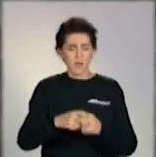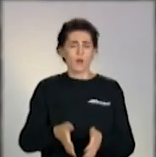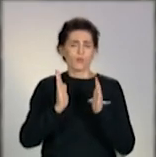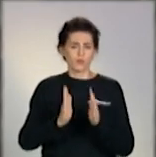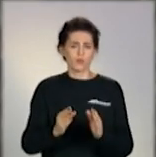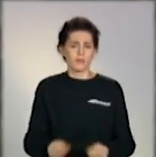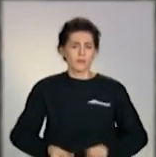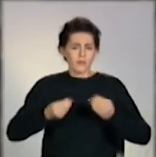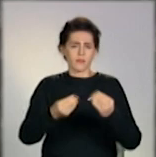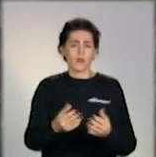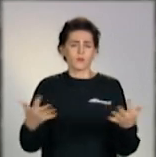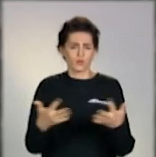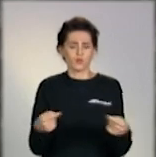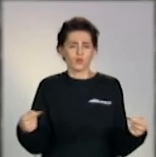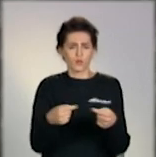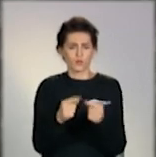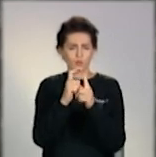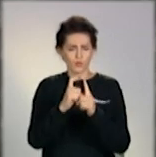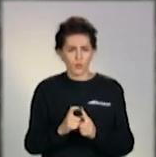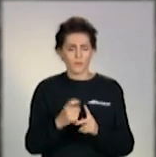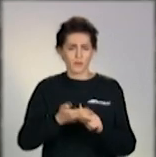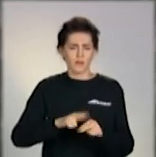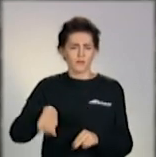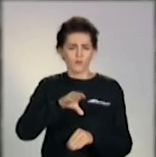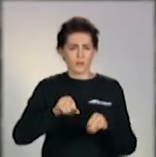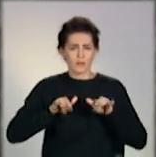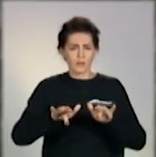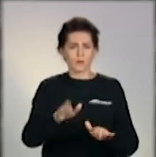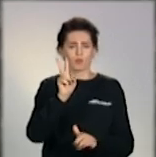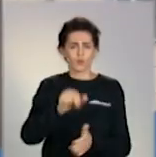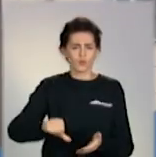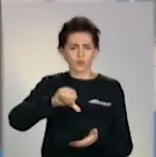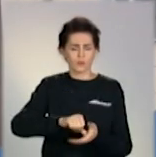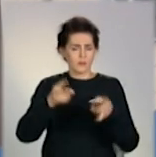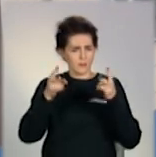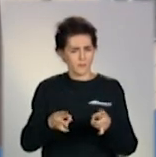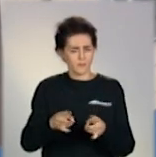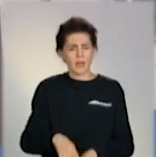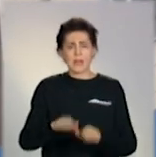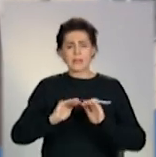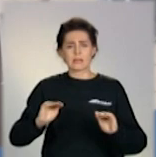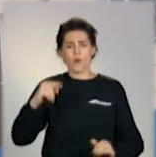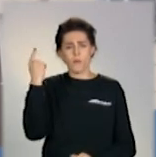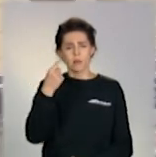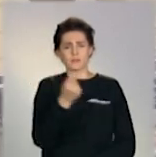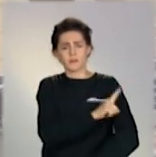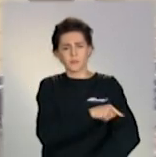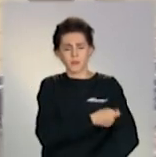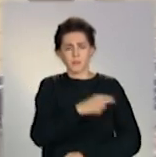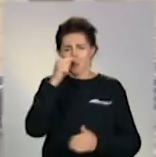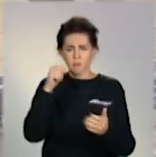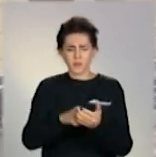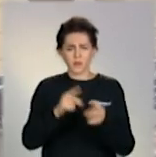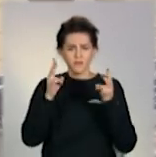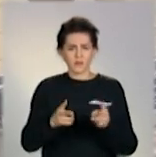дана оцінка, правова оцінка діям кожного учасника ДТП. У дитячій обласній лікарні кажуть, випадок